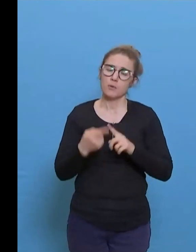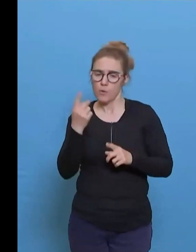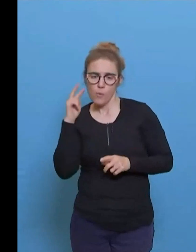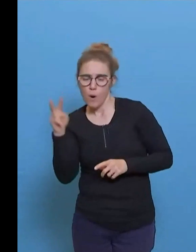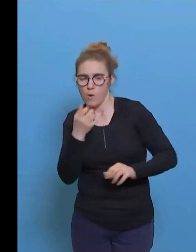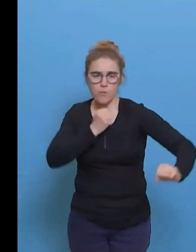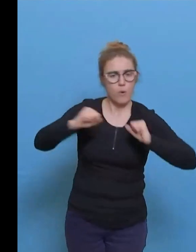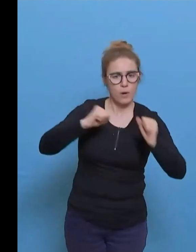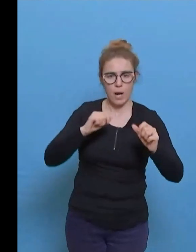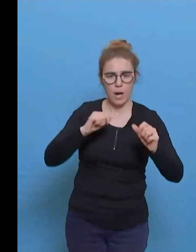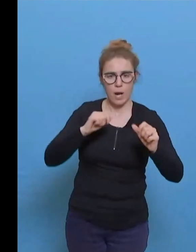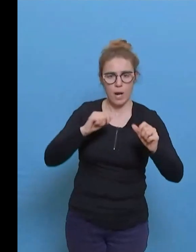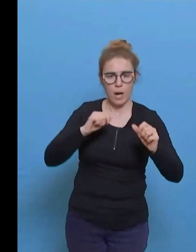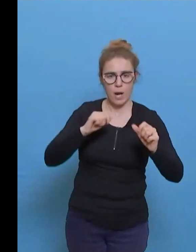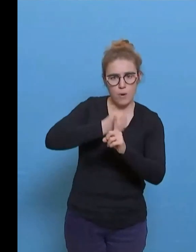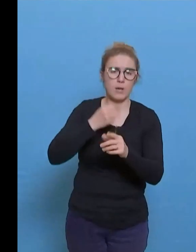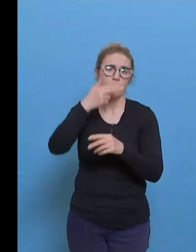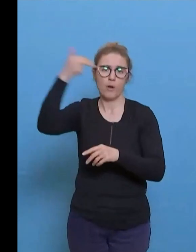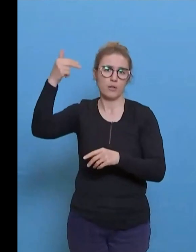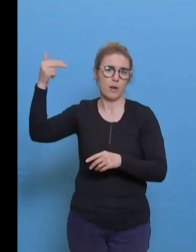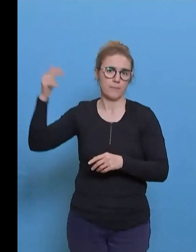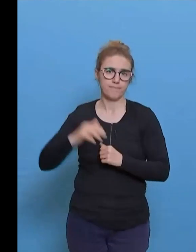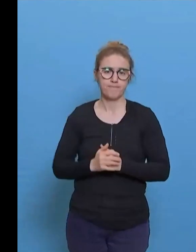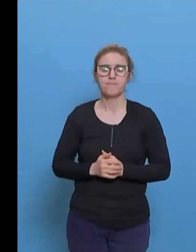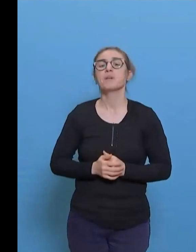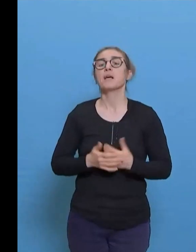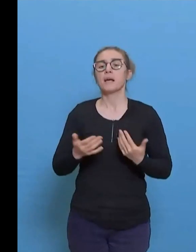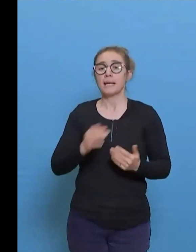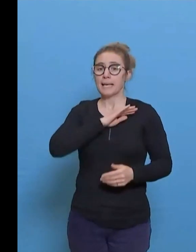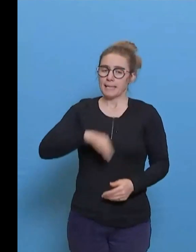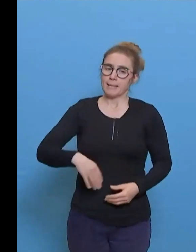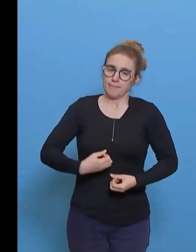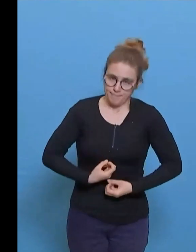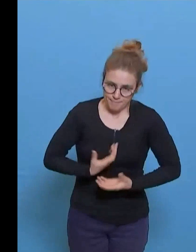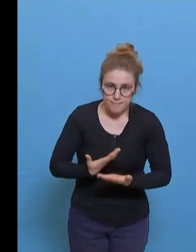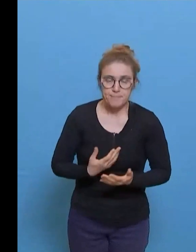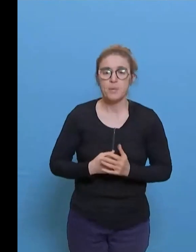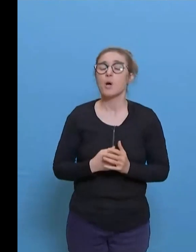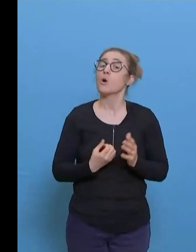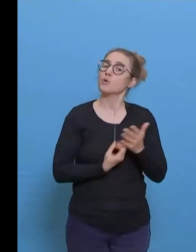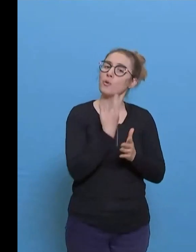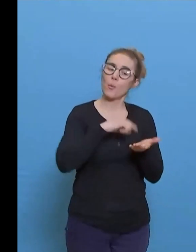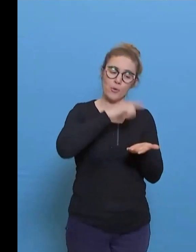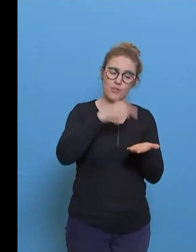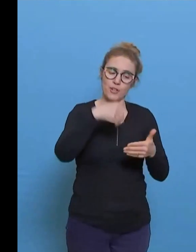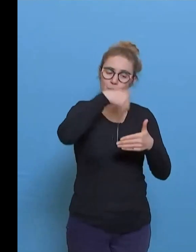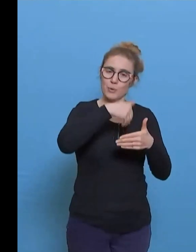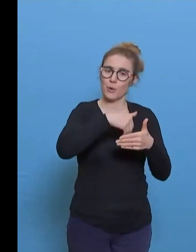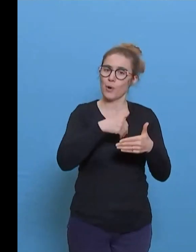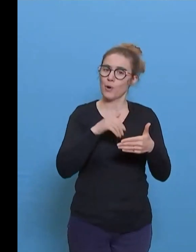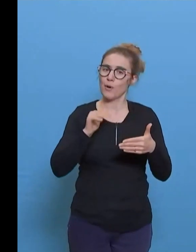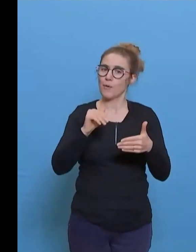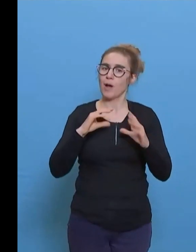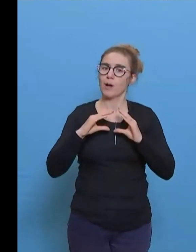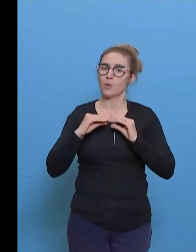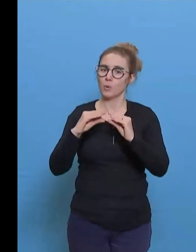sont en cours sur le territoire. Pour finir et ne pas être trop long, parmi les nouveautés de notre budget qui se concrétisent dans les